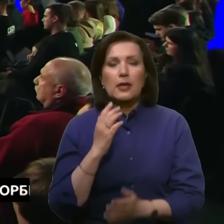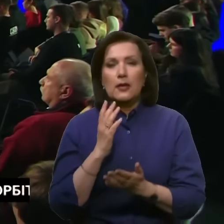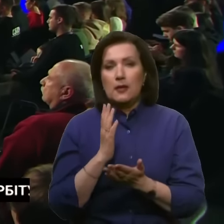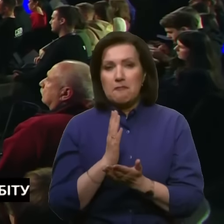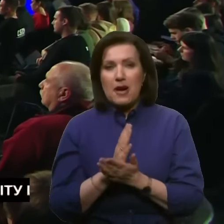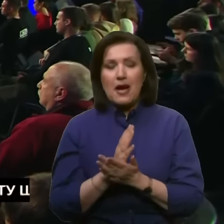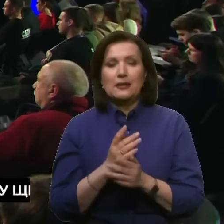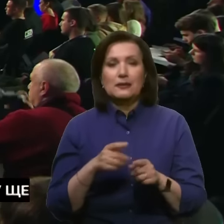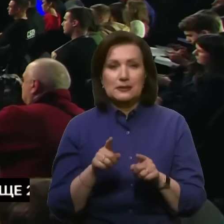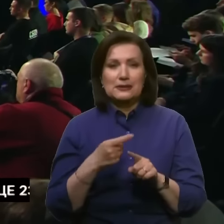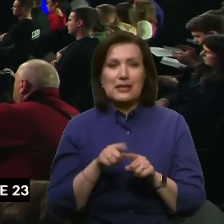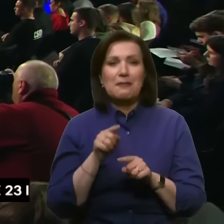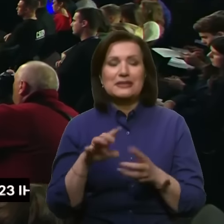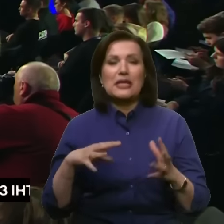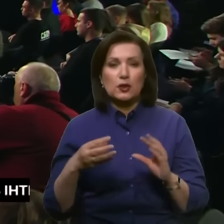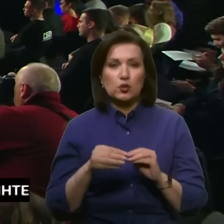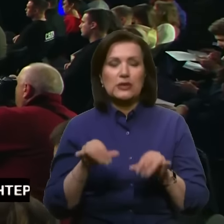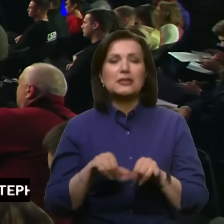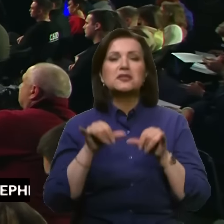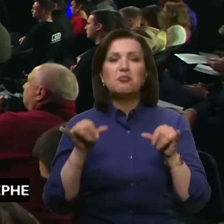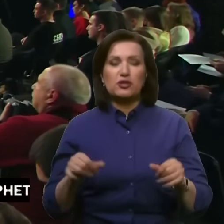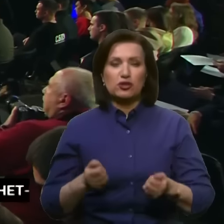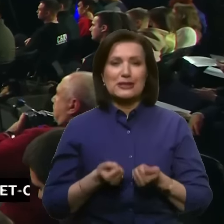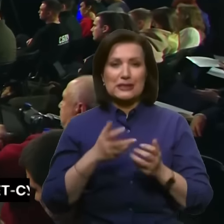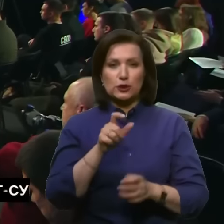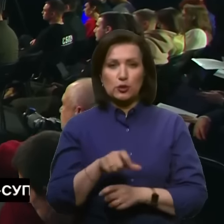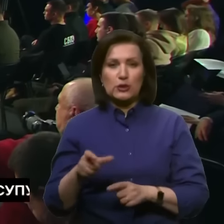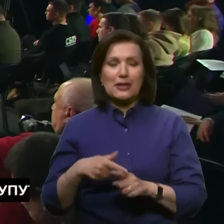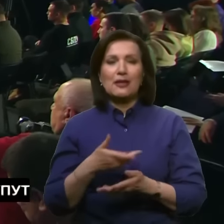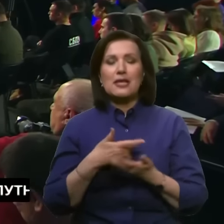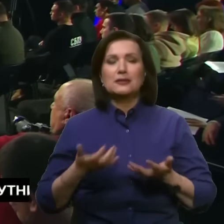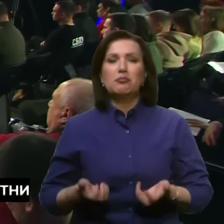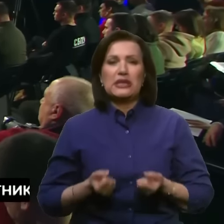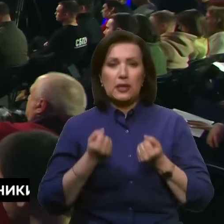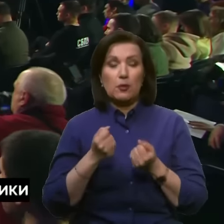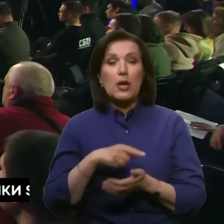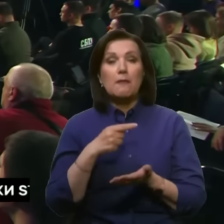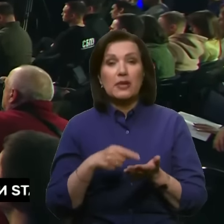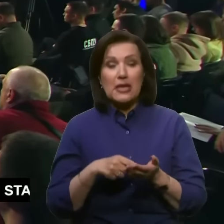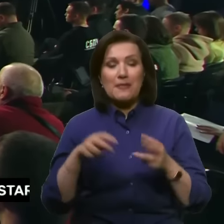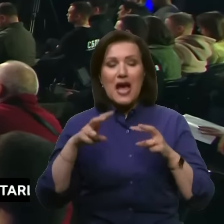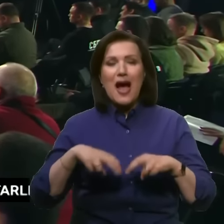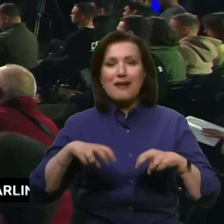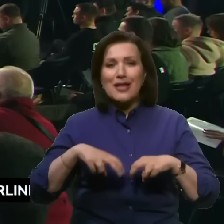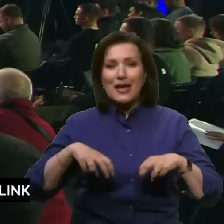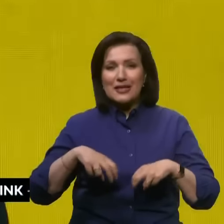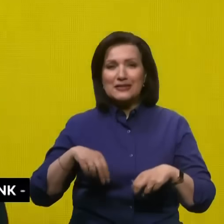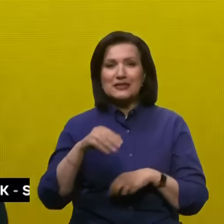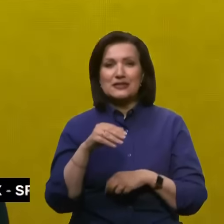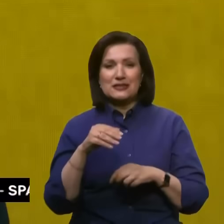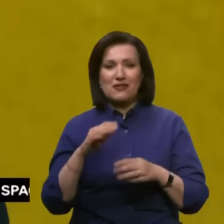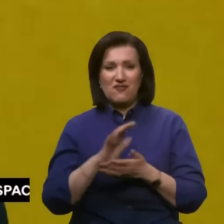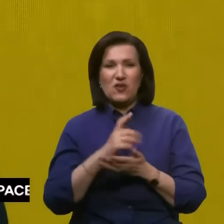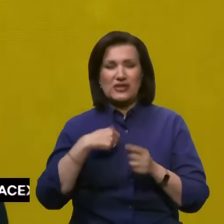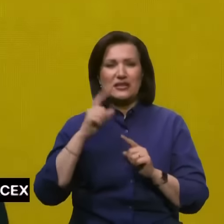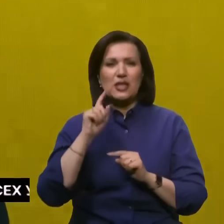мали саме цей результат. Збільшилась кількість людей, які нас підтримують. Питання аналітиці Фоксу,